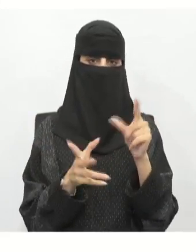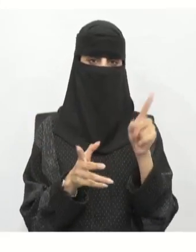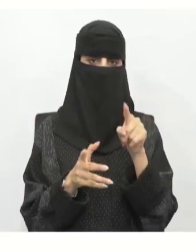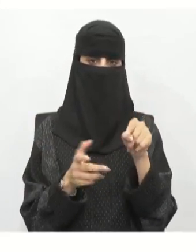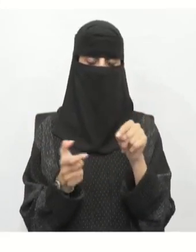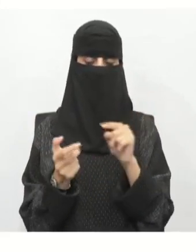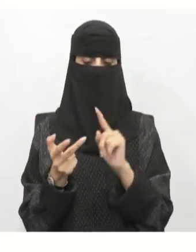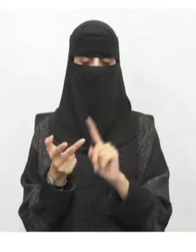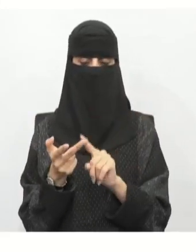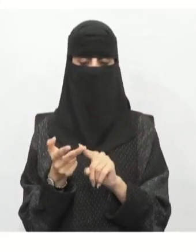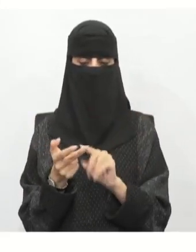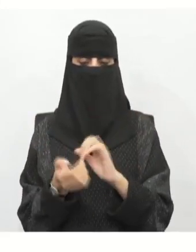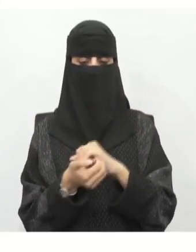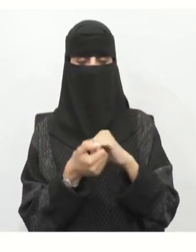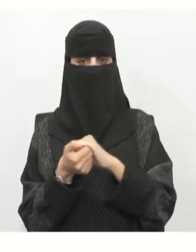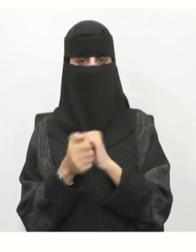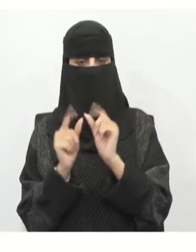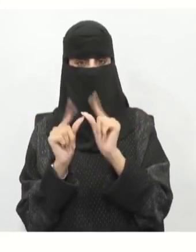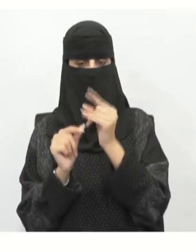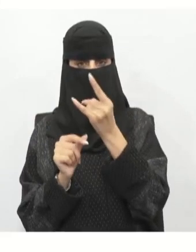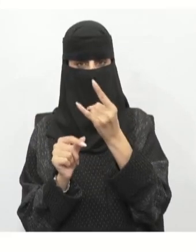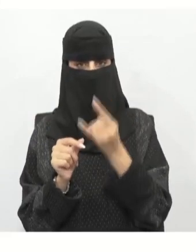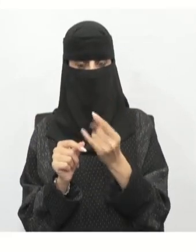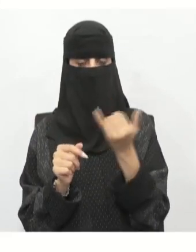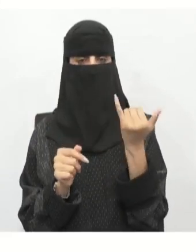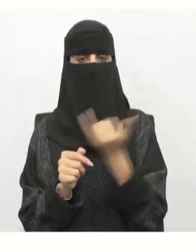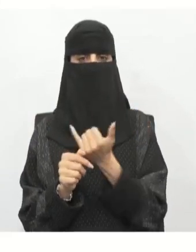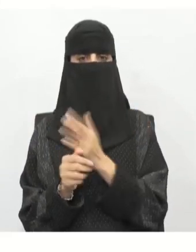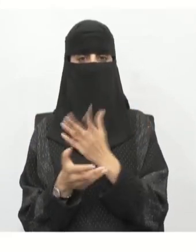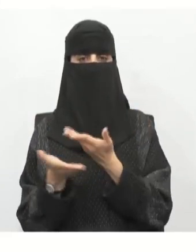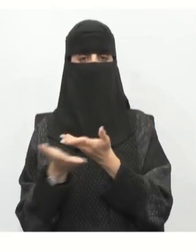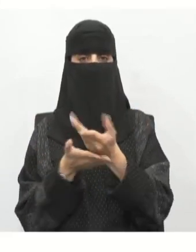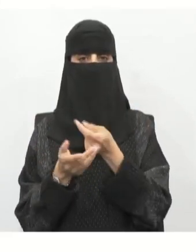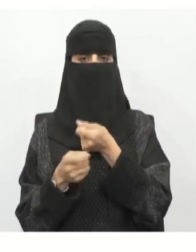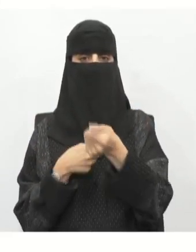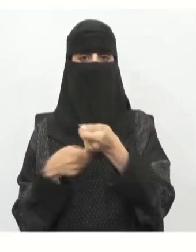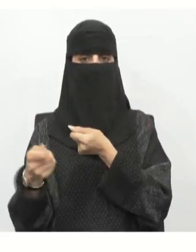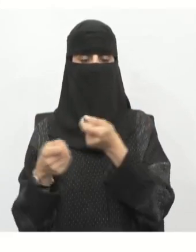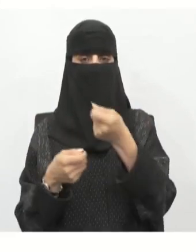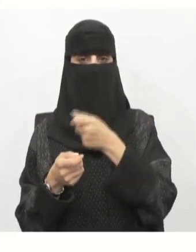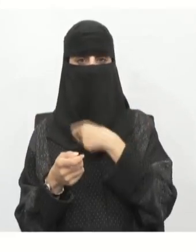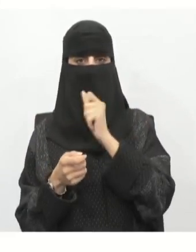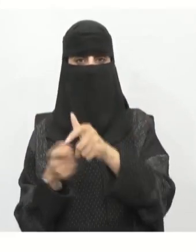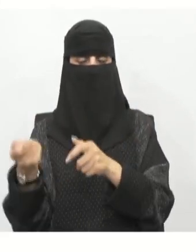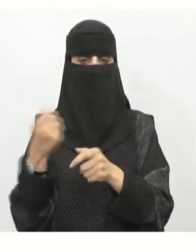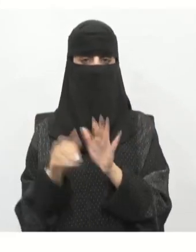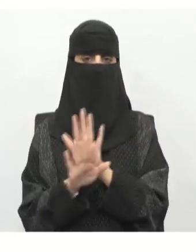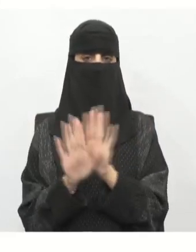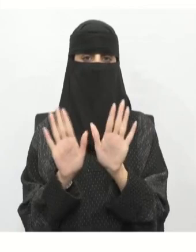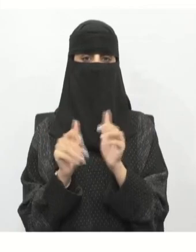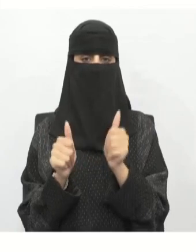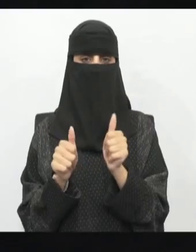الحقه تقوم على المصالح الماديه نطبق استراتيجيه الدقيقه